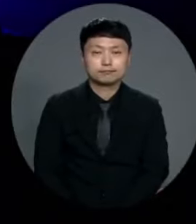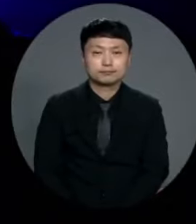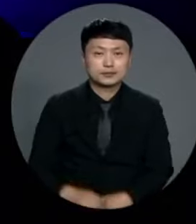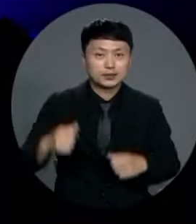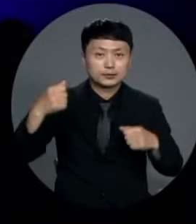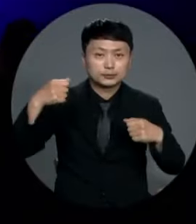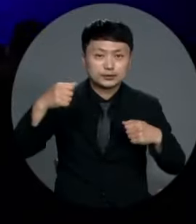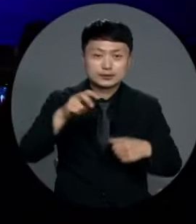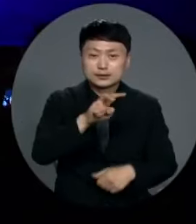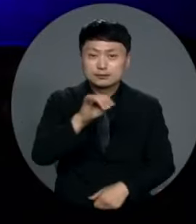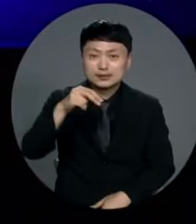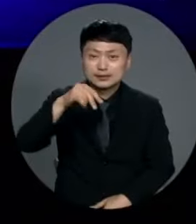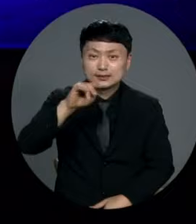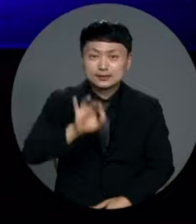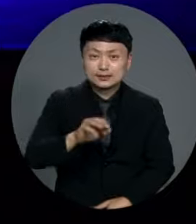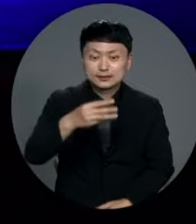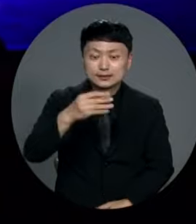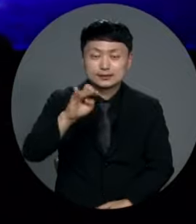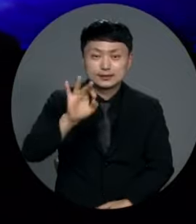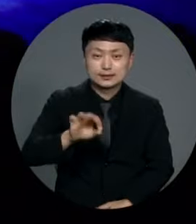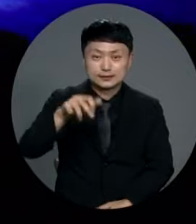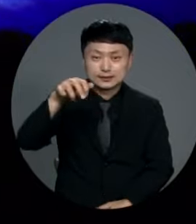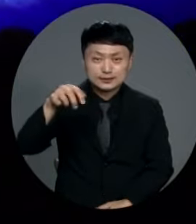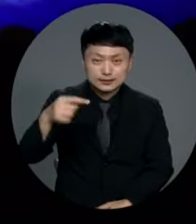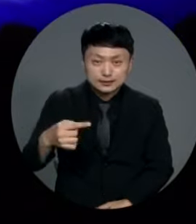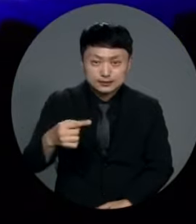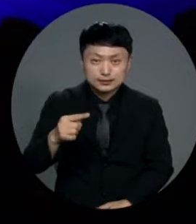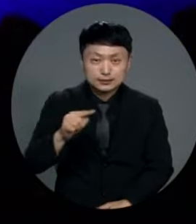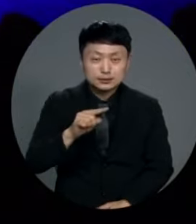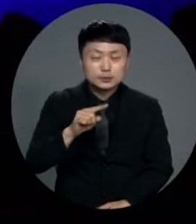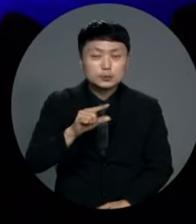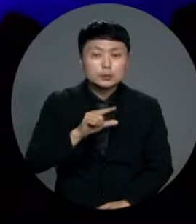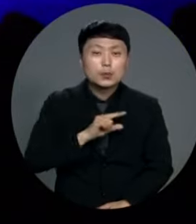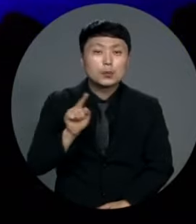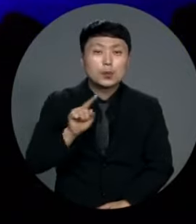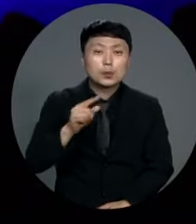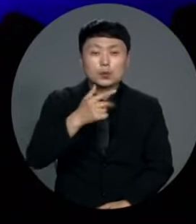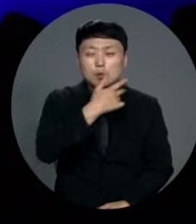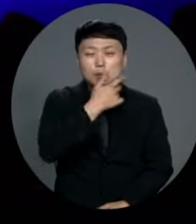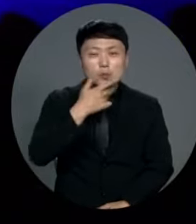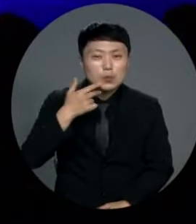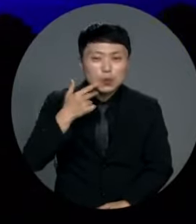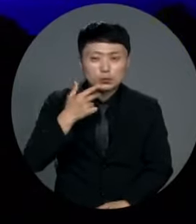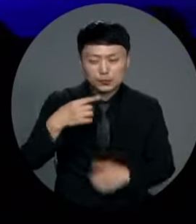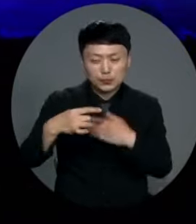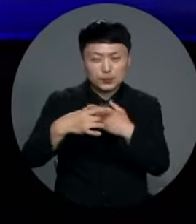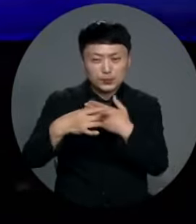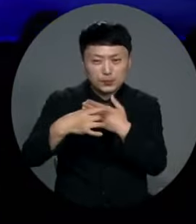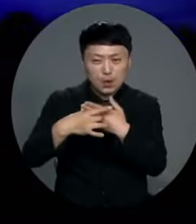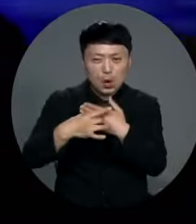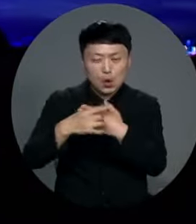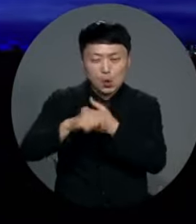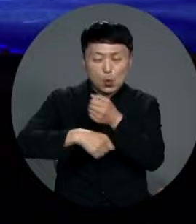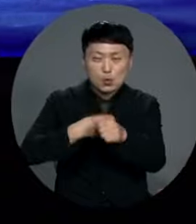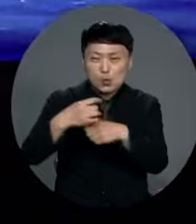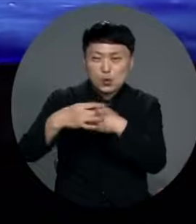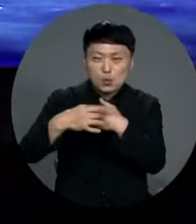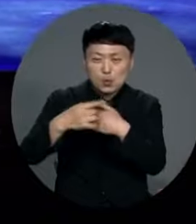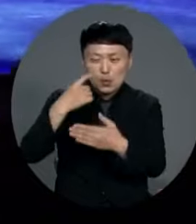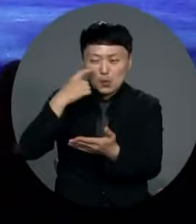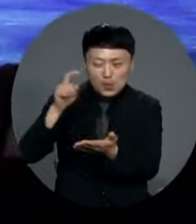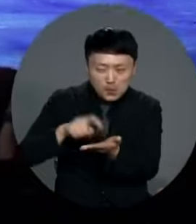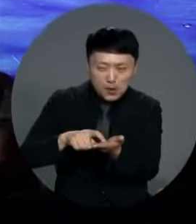뮤지컬 미싱 링크는 1912년 영국 고생물학자 찰스 도슨의 가짜 화석 유골 사기 사건에서